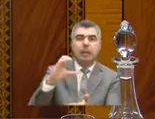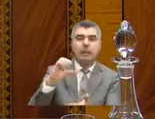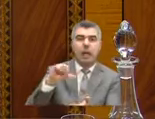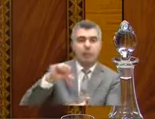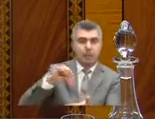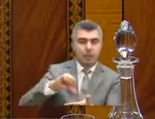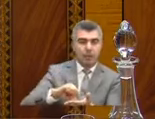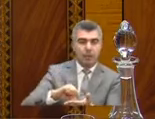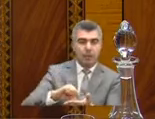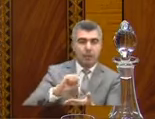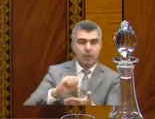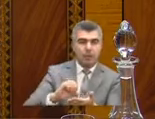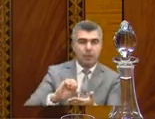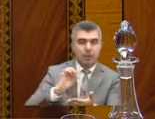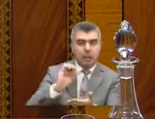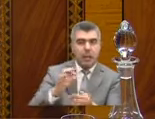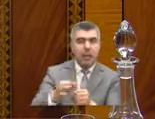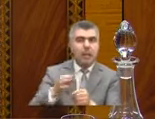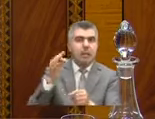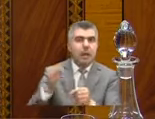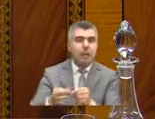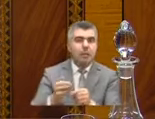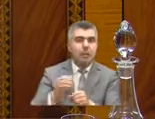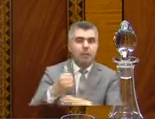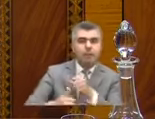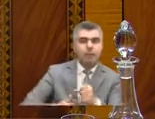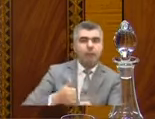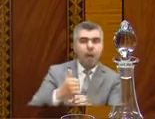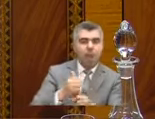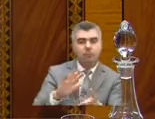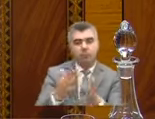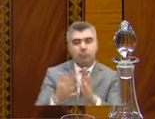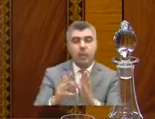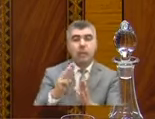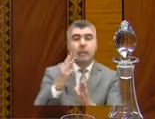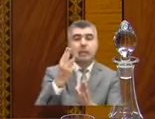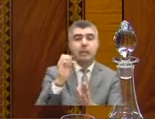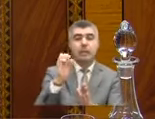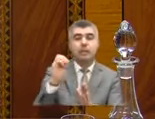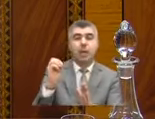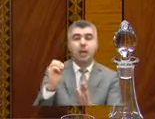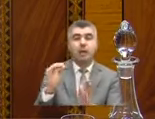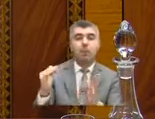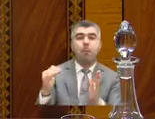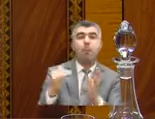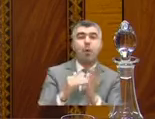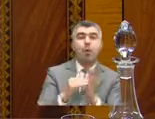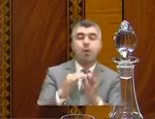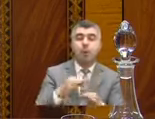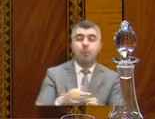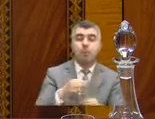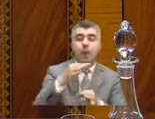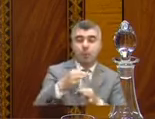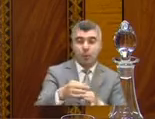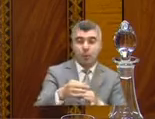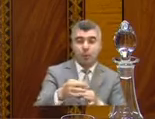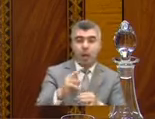الكبرى بطاقة إنتاج سنوية تبلغ 300 مليون متر مكعب في أفق